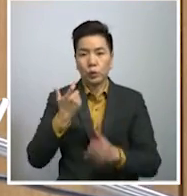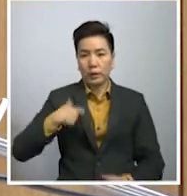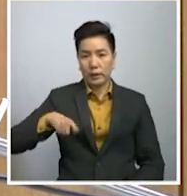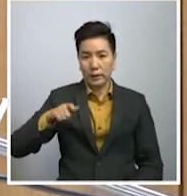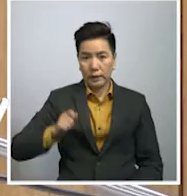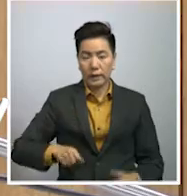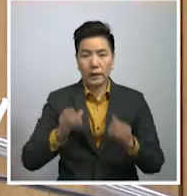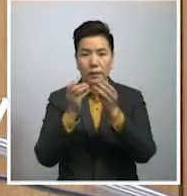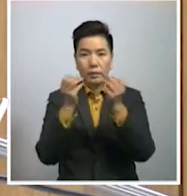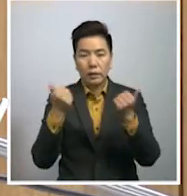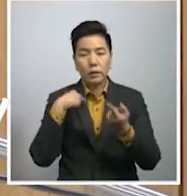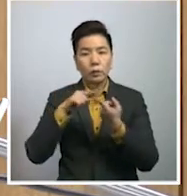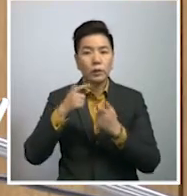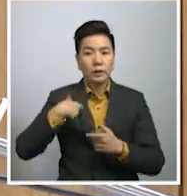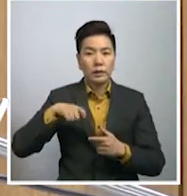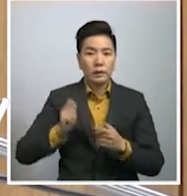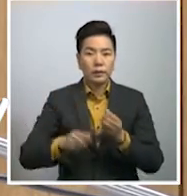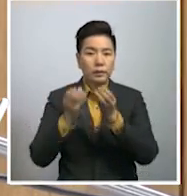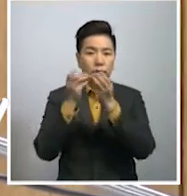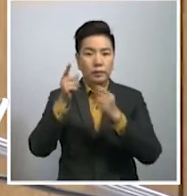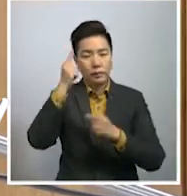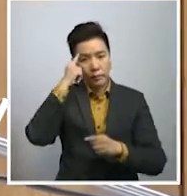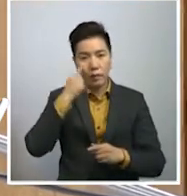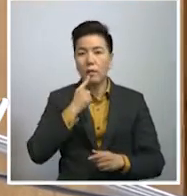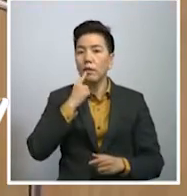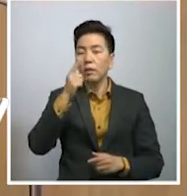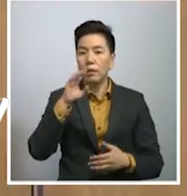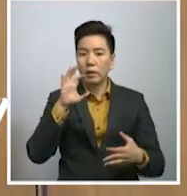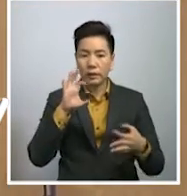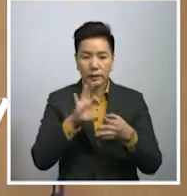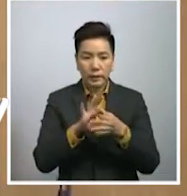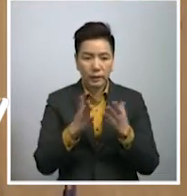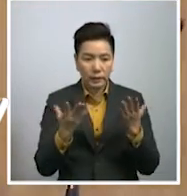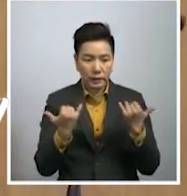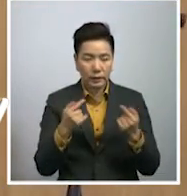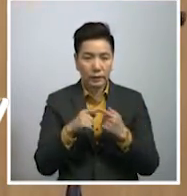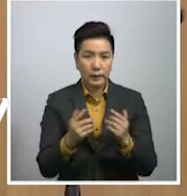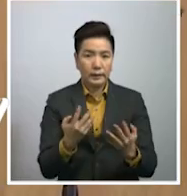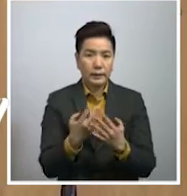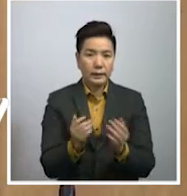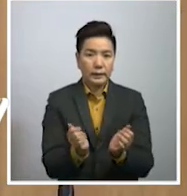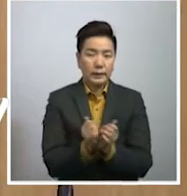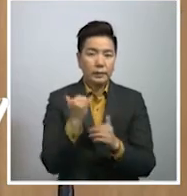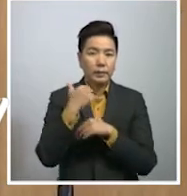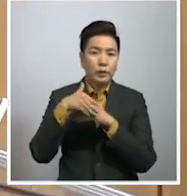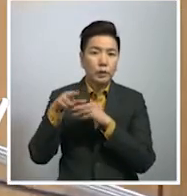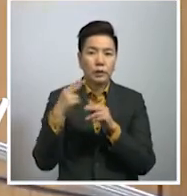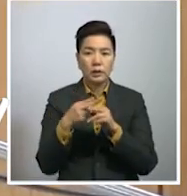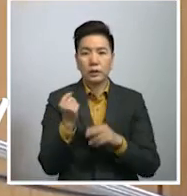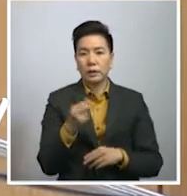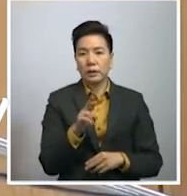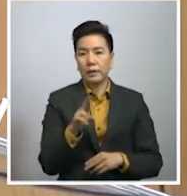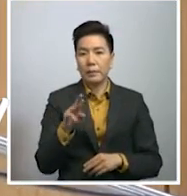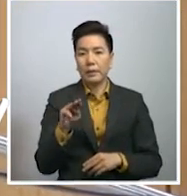นูญโดยขณะนี้ทางศาลรัฐธรรมนูญได้รับคำร้องคดีของการจำคุกนะครับที่ต่างประเทศของร้อยเอกธรรมนัสพรหมเ